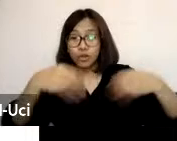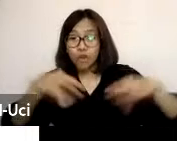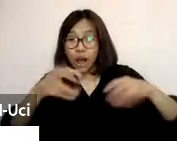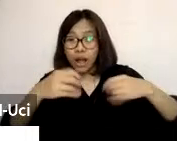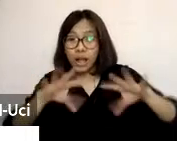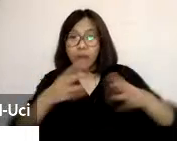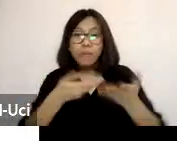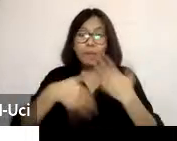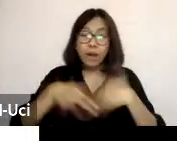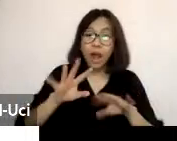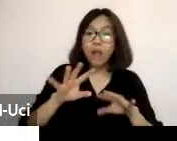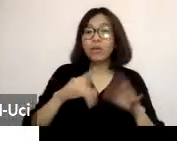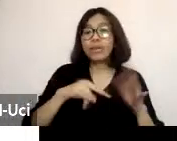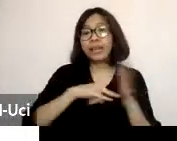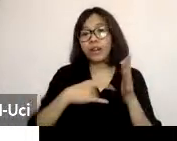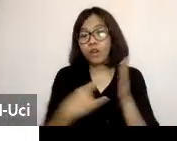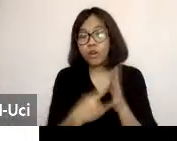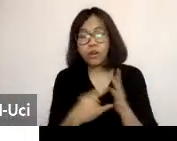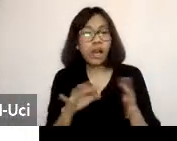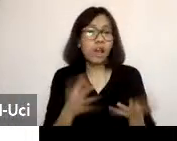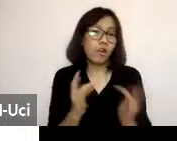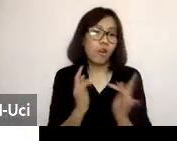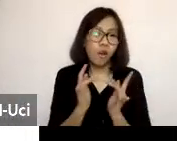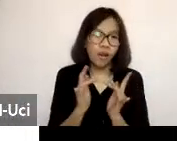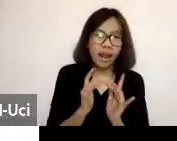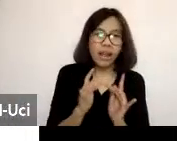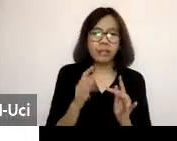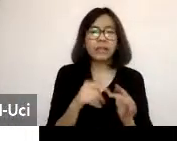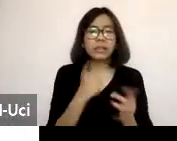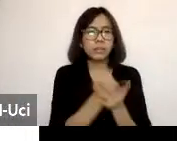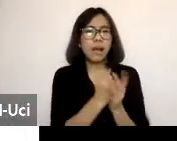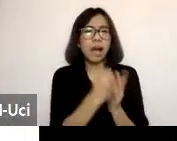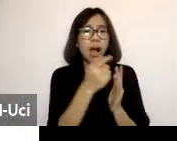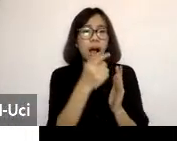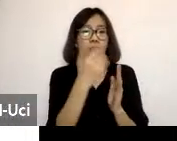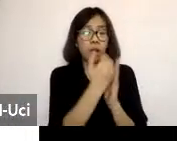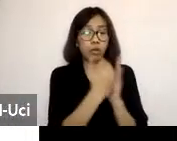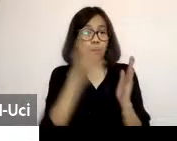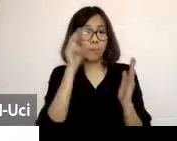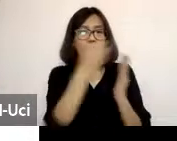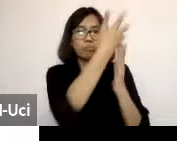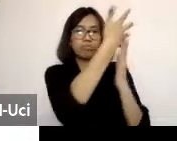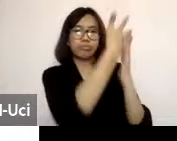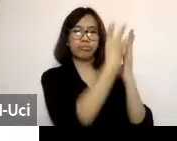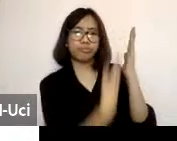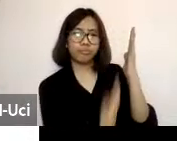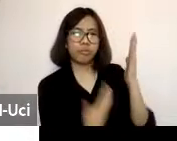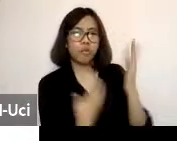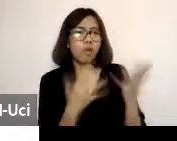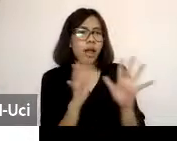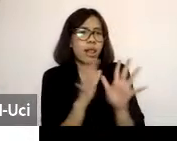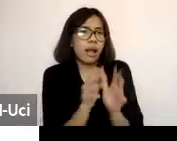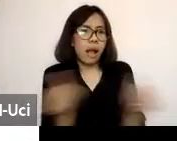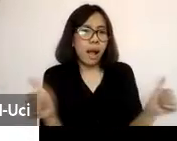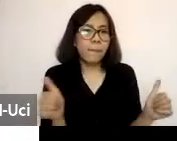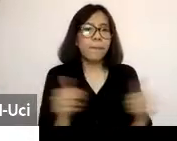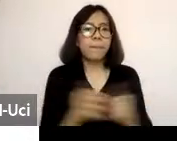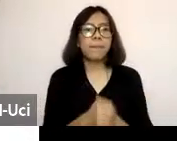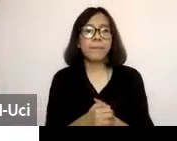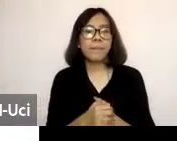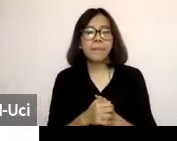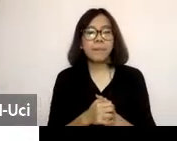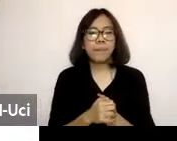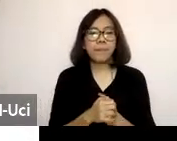ya ini sudah sudah lumayan komprehensif mengatur 14 Point Medan iklan elektronik menawan Google menit